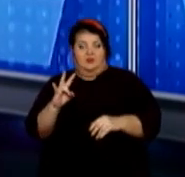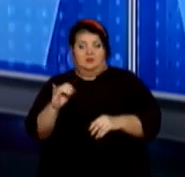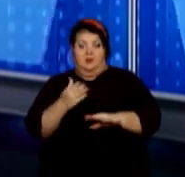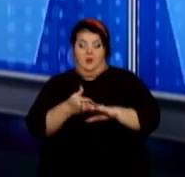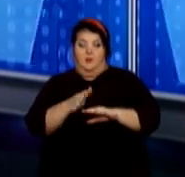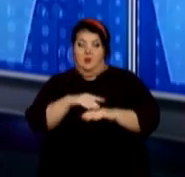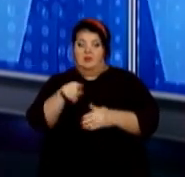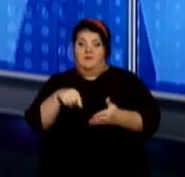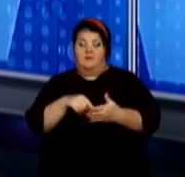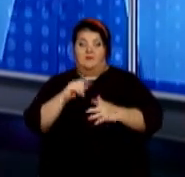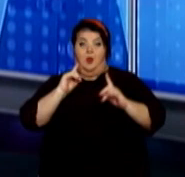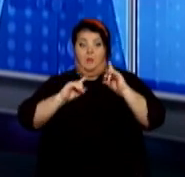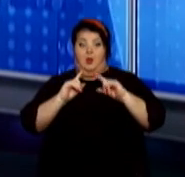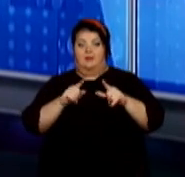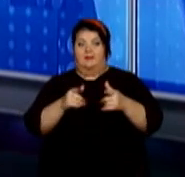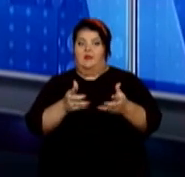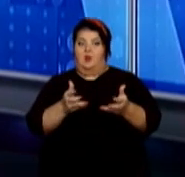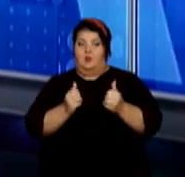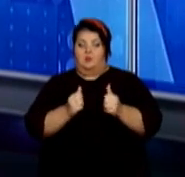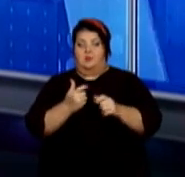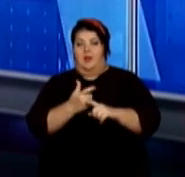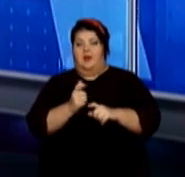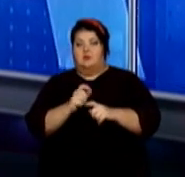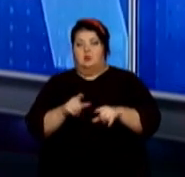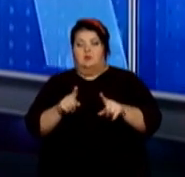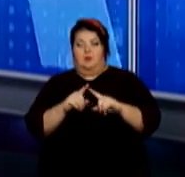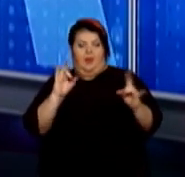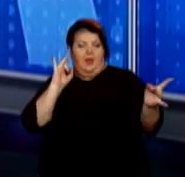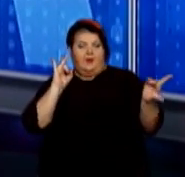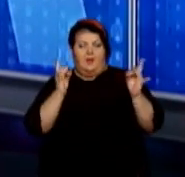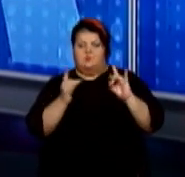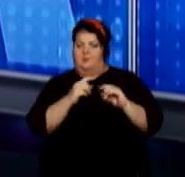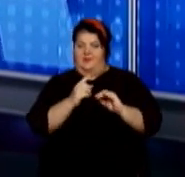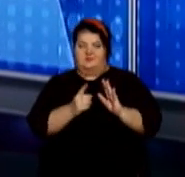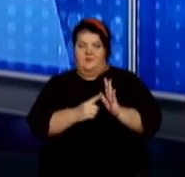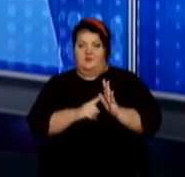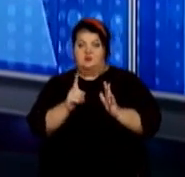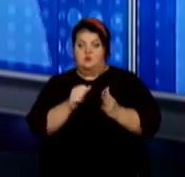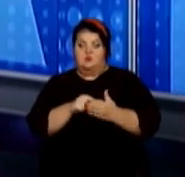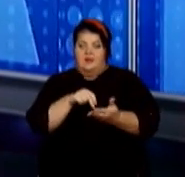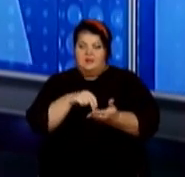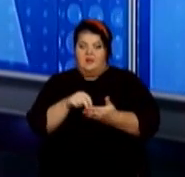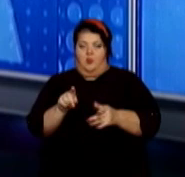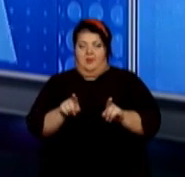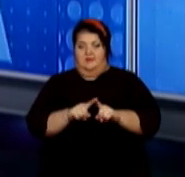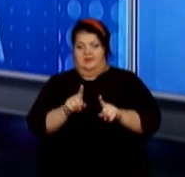міська рада їх отримає. Це досить таке було таке резонансне питання щодо закупівлі цих